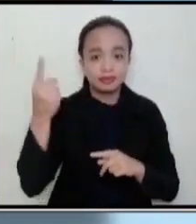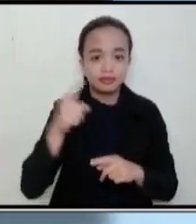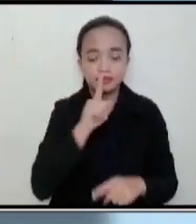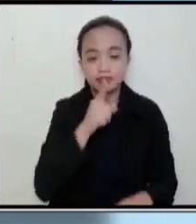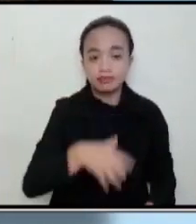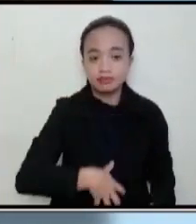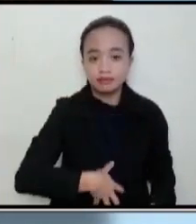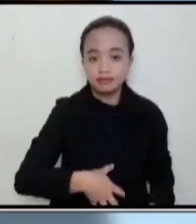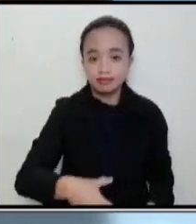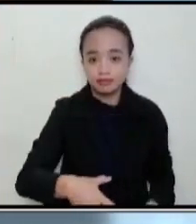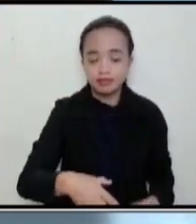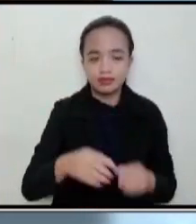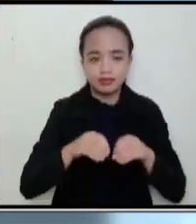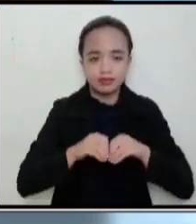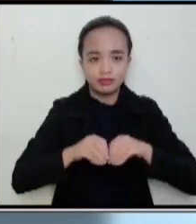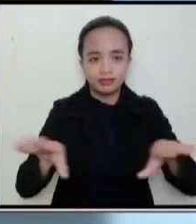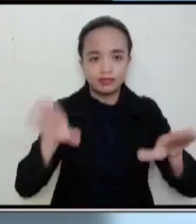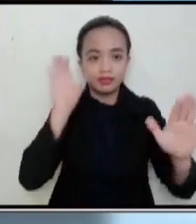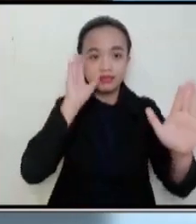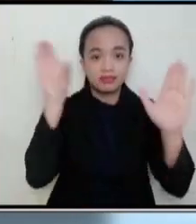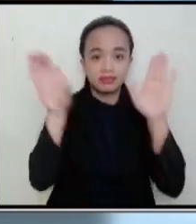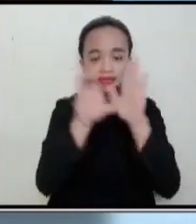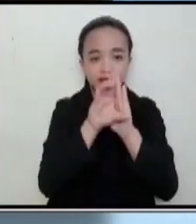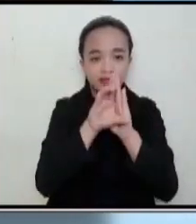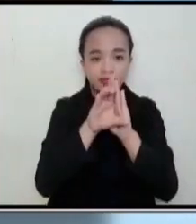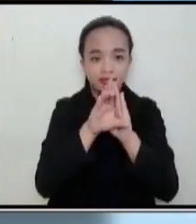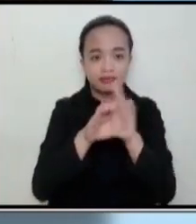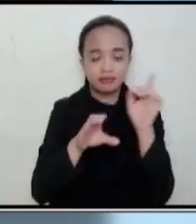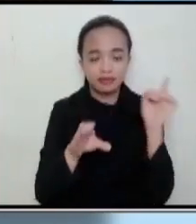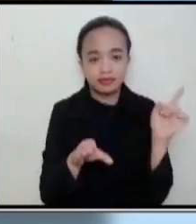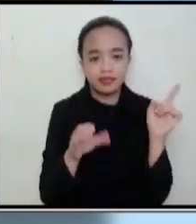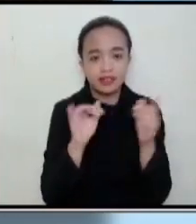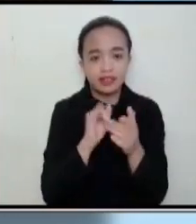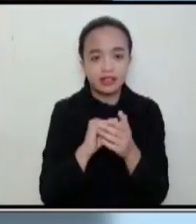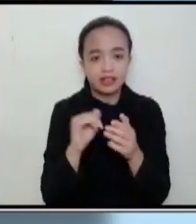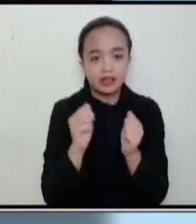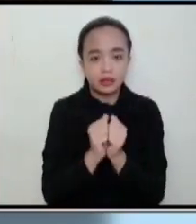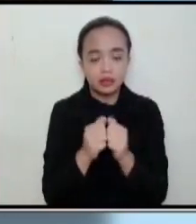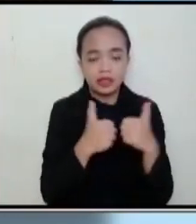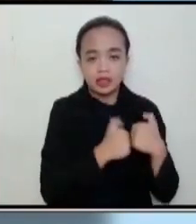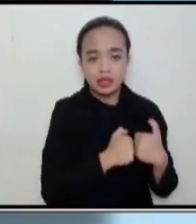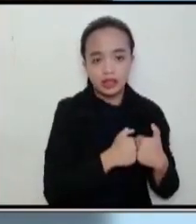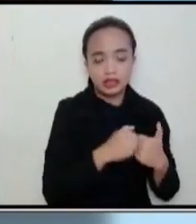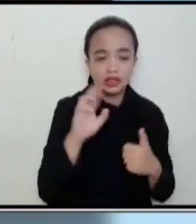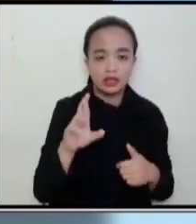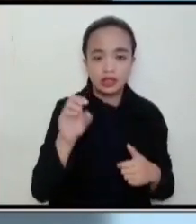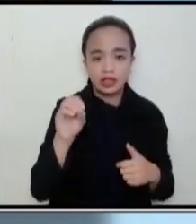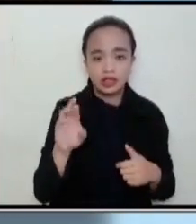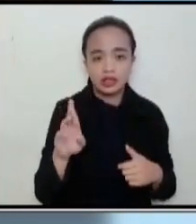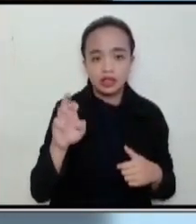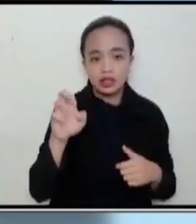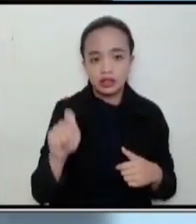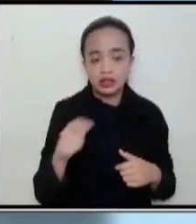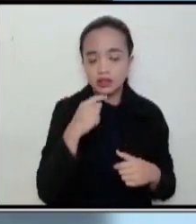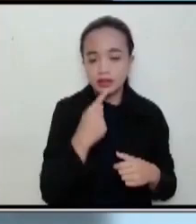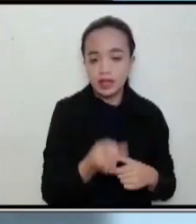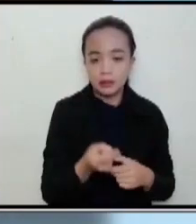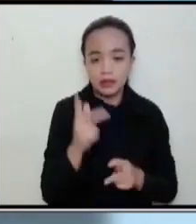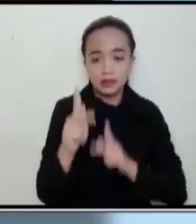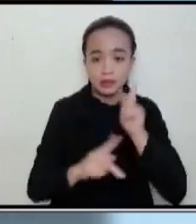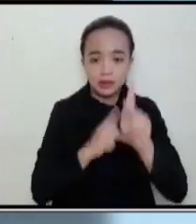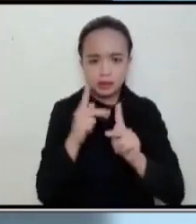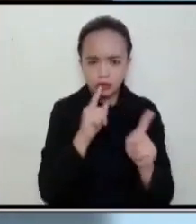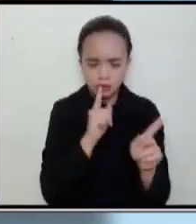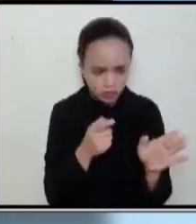nang kumalat ang mga litrato ng hiking date nila ng partner ni si Robert Pattinson kung saan ayon sa ilang netizens ay kapansin-pansinan